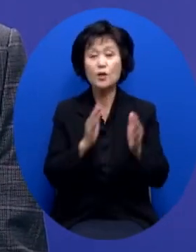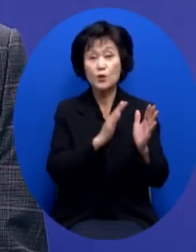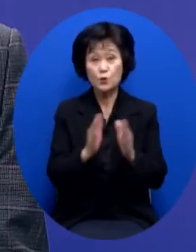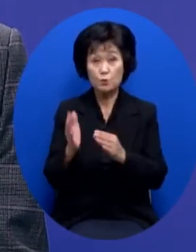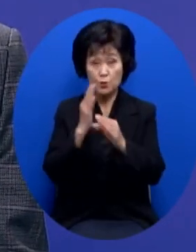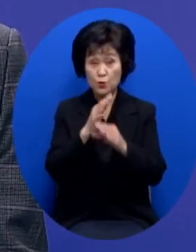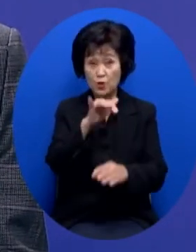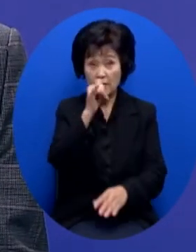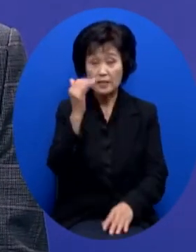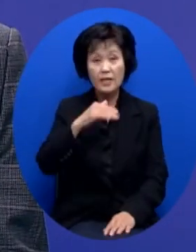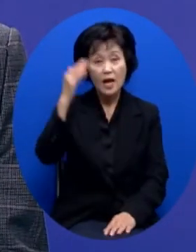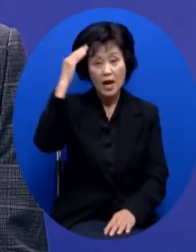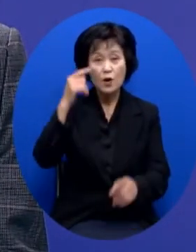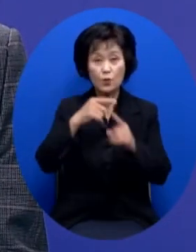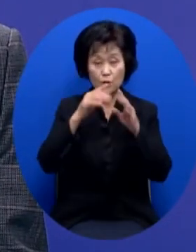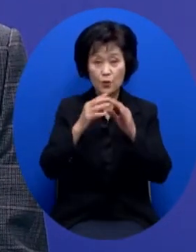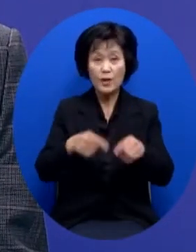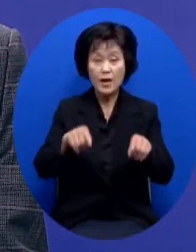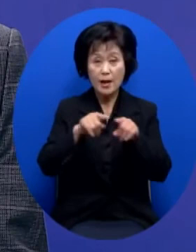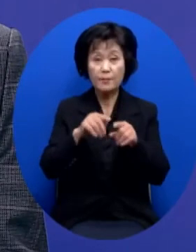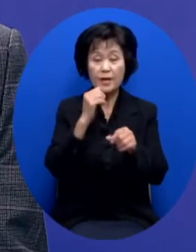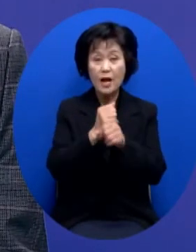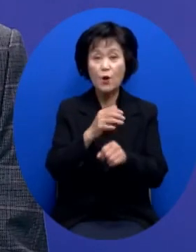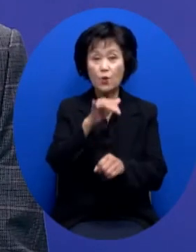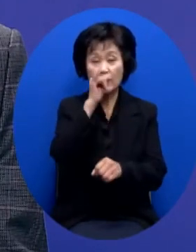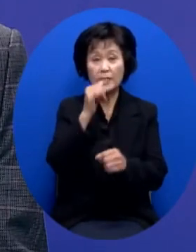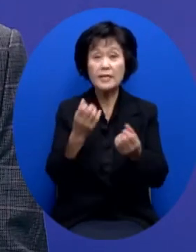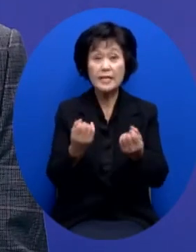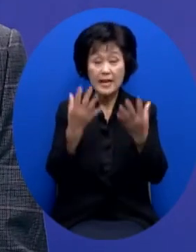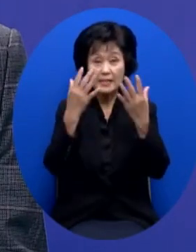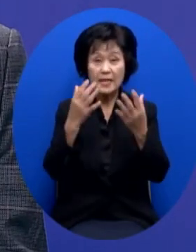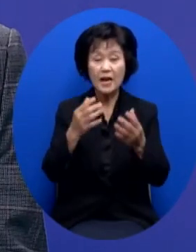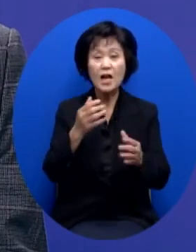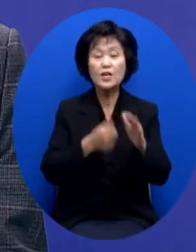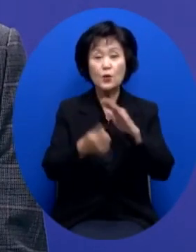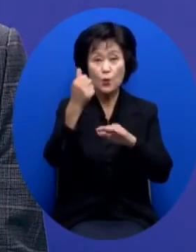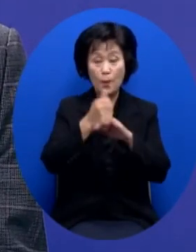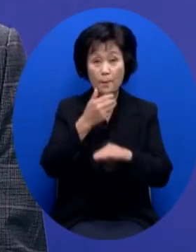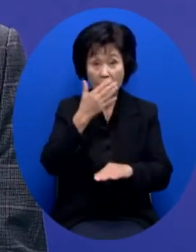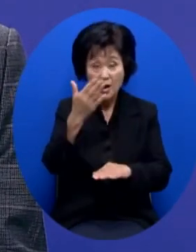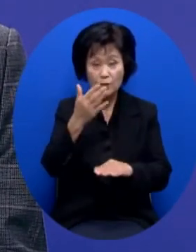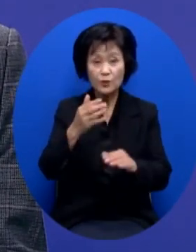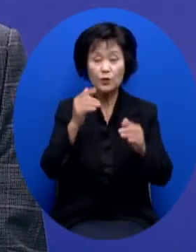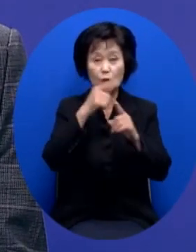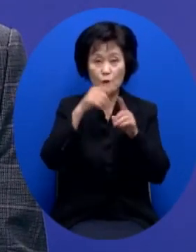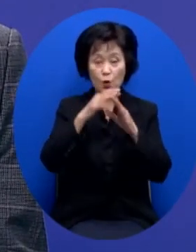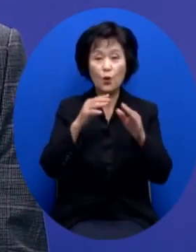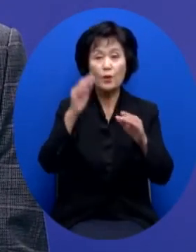한국교회가 함께하는 이 퍼레이드가 성공적으로 정착될 수 있도록 교회와 성도 여러분의 많은 관심과